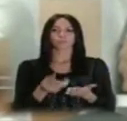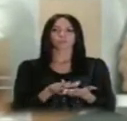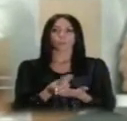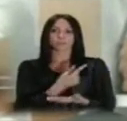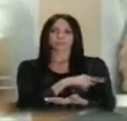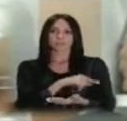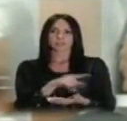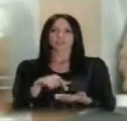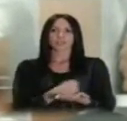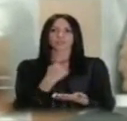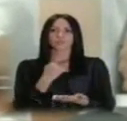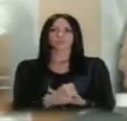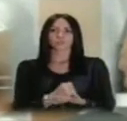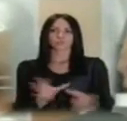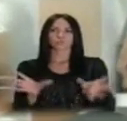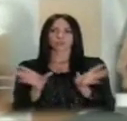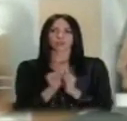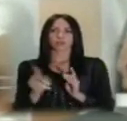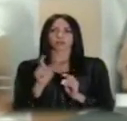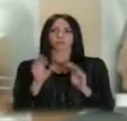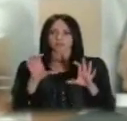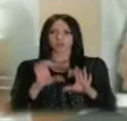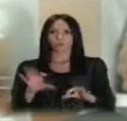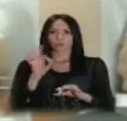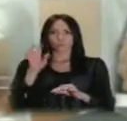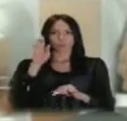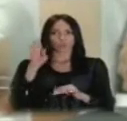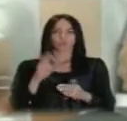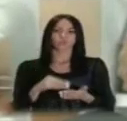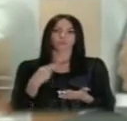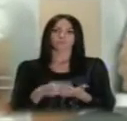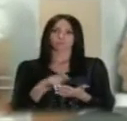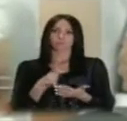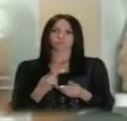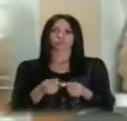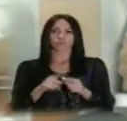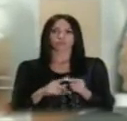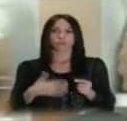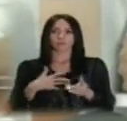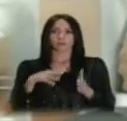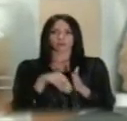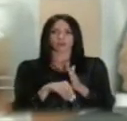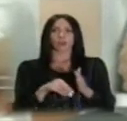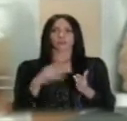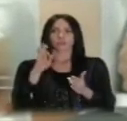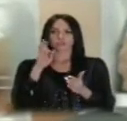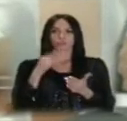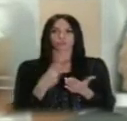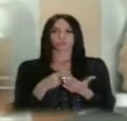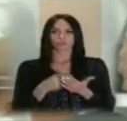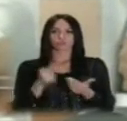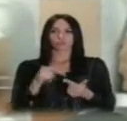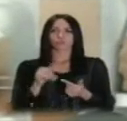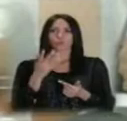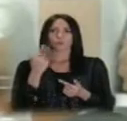затверджується разом із законом про державний бюджет. Це складовою державного бюджету, відповідно, під час бюджетного